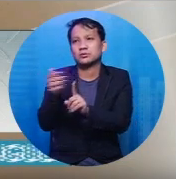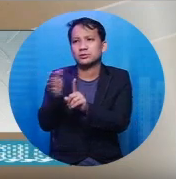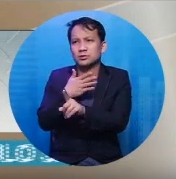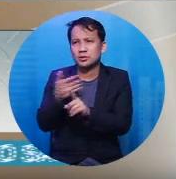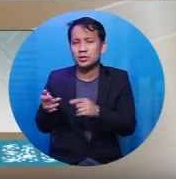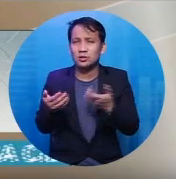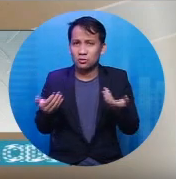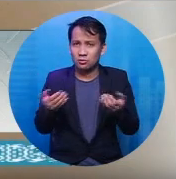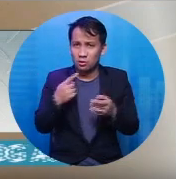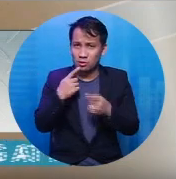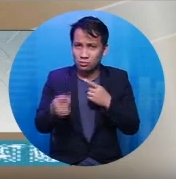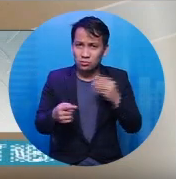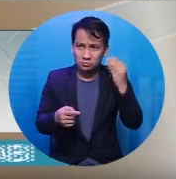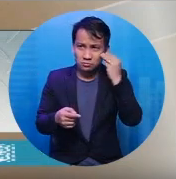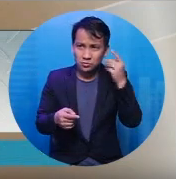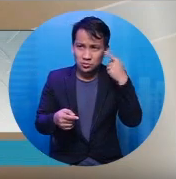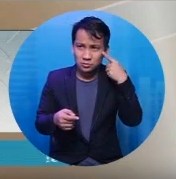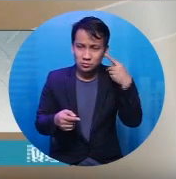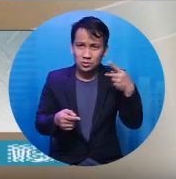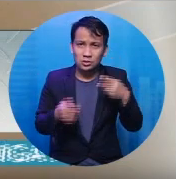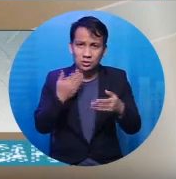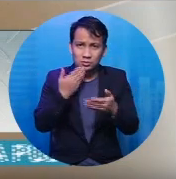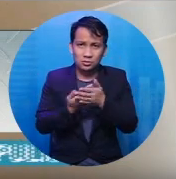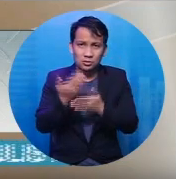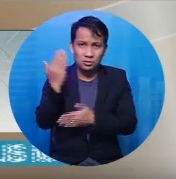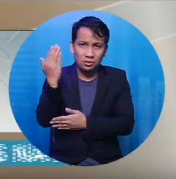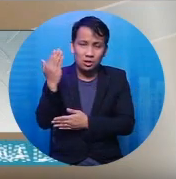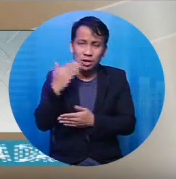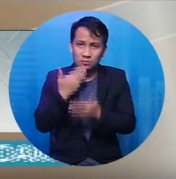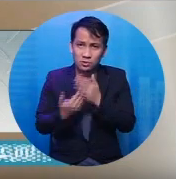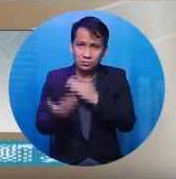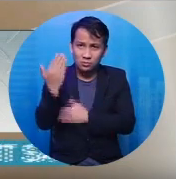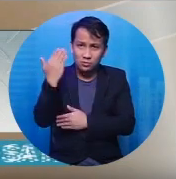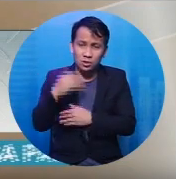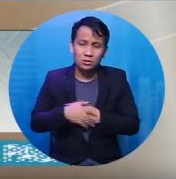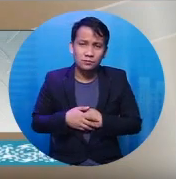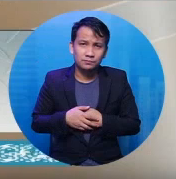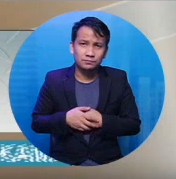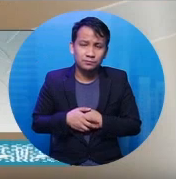ngayon si Milo Pelicano. Magandang umaga po, Sir Milo.